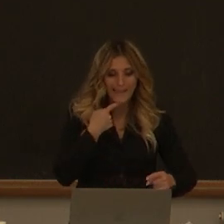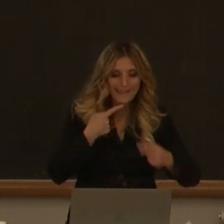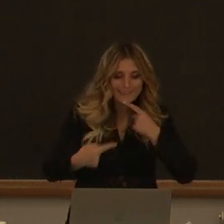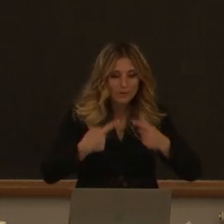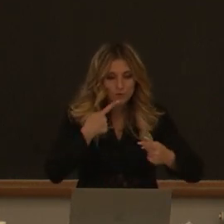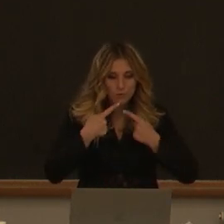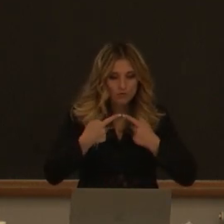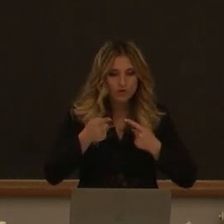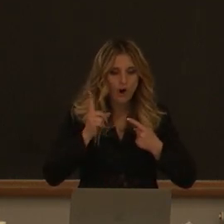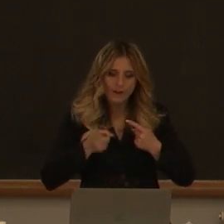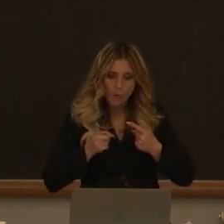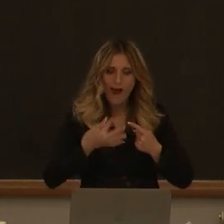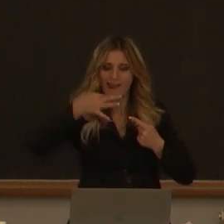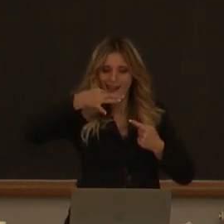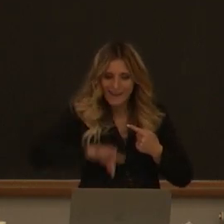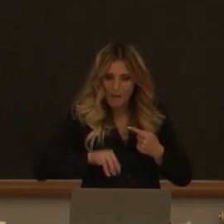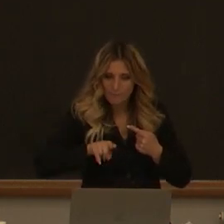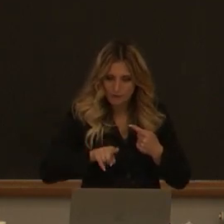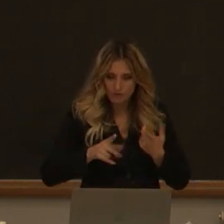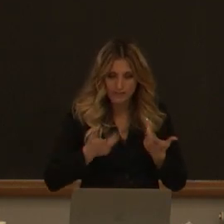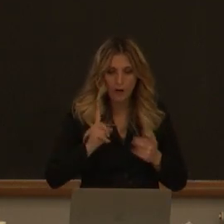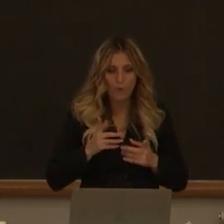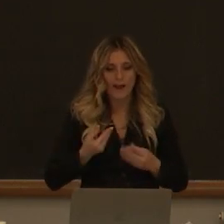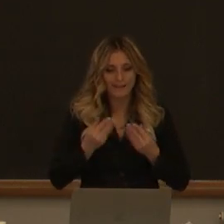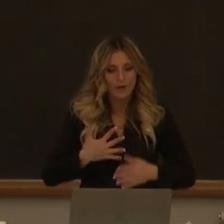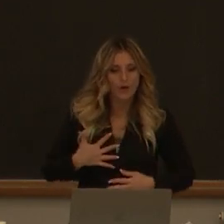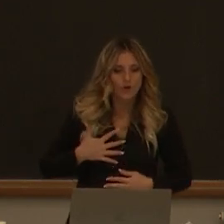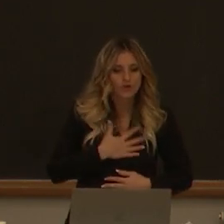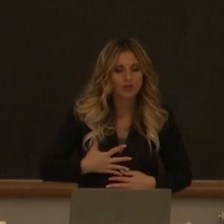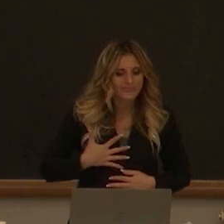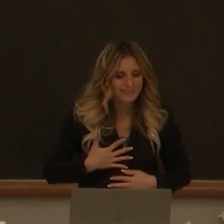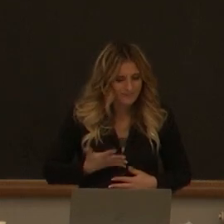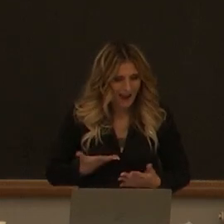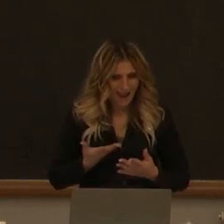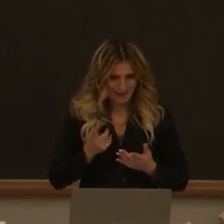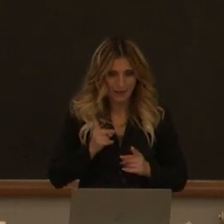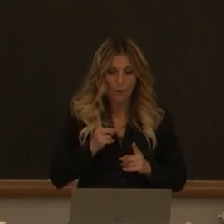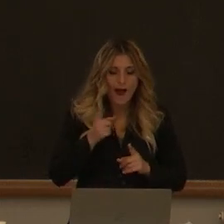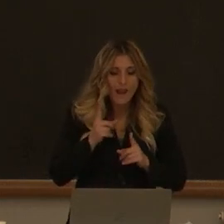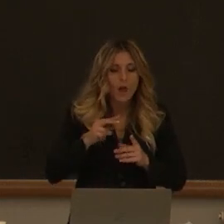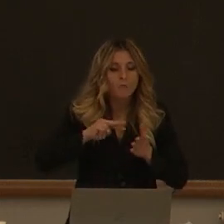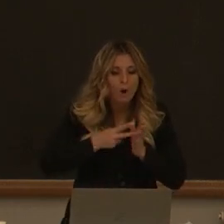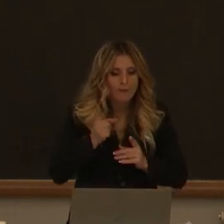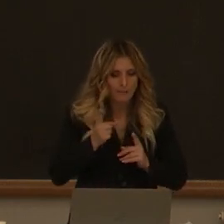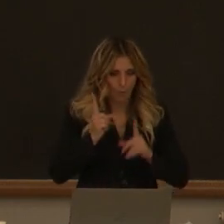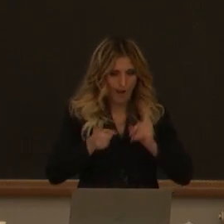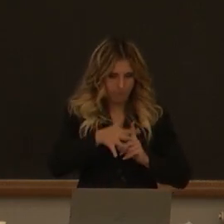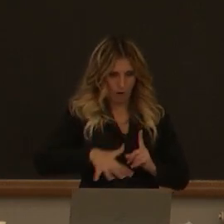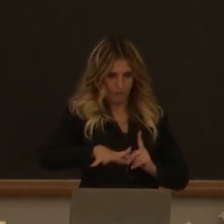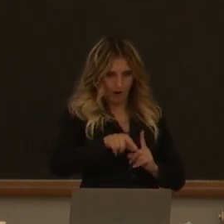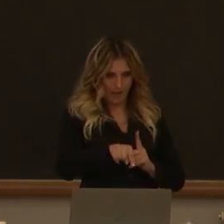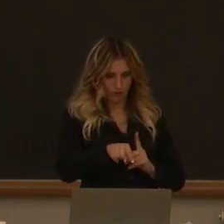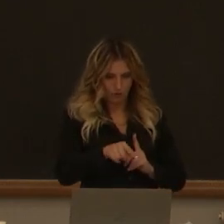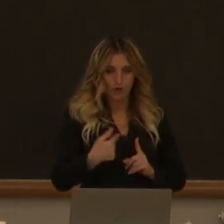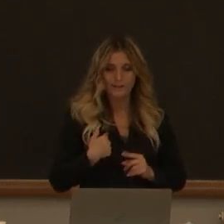discussione la capacità delle produzioni di soddisfare le esigenze crescenti della popolazione mondiale. Ci si aspetta